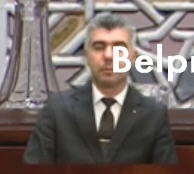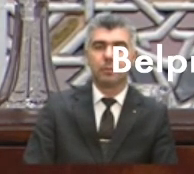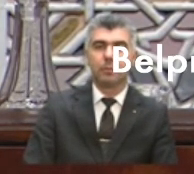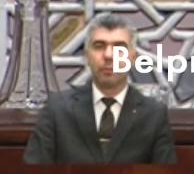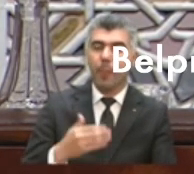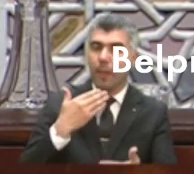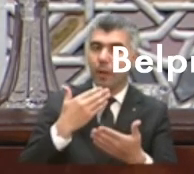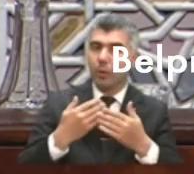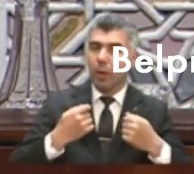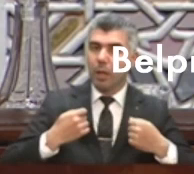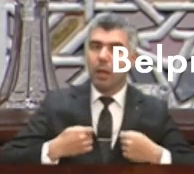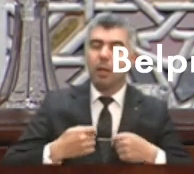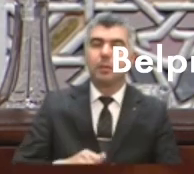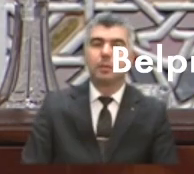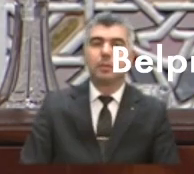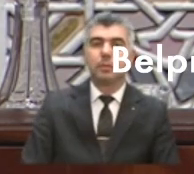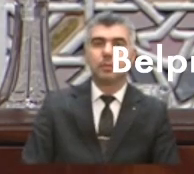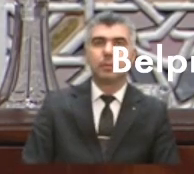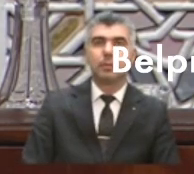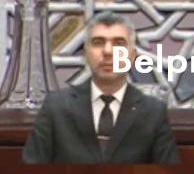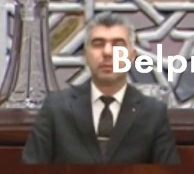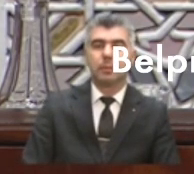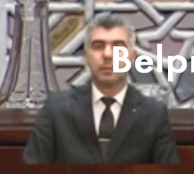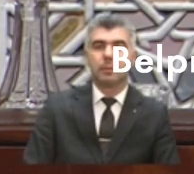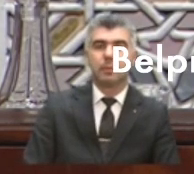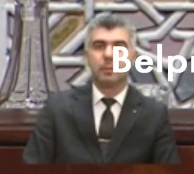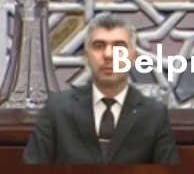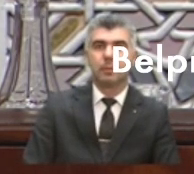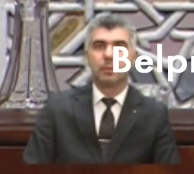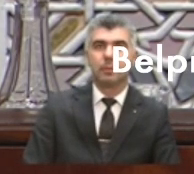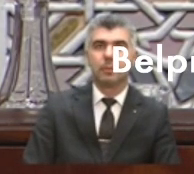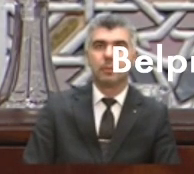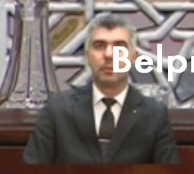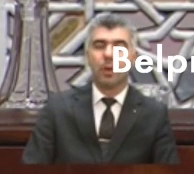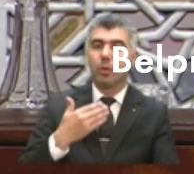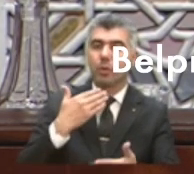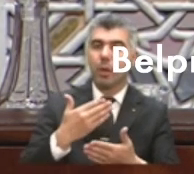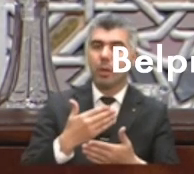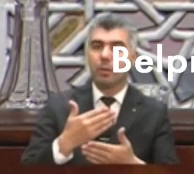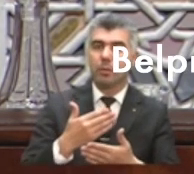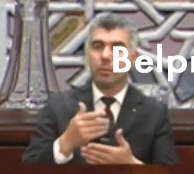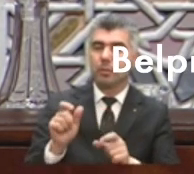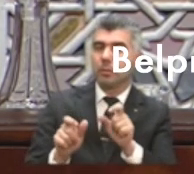شكرا السيد الرئيس. شكرا السادة النواب المحترمين.